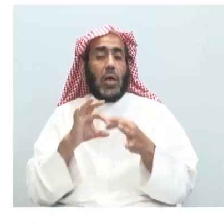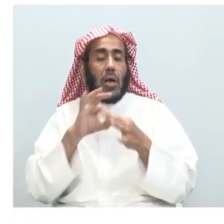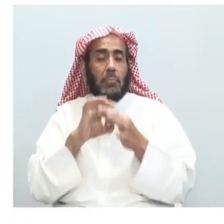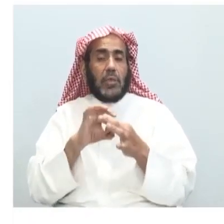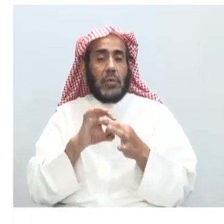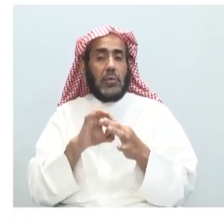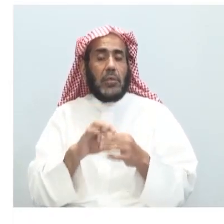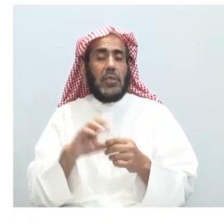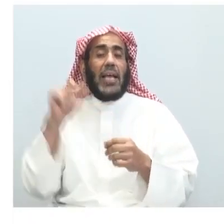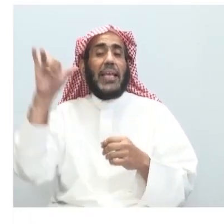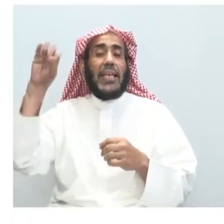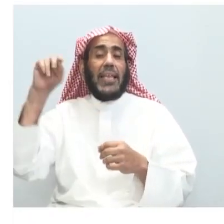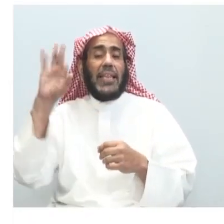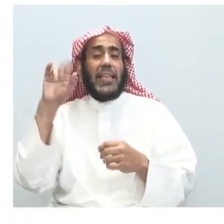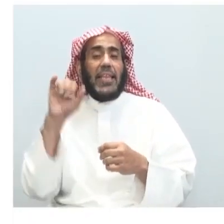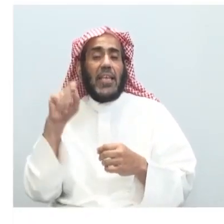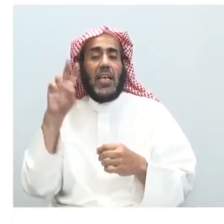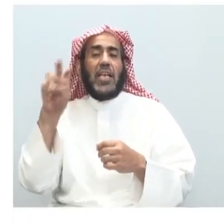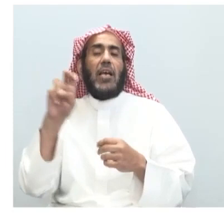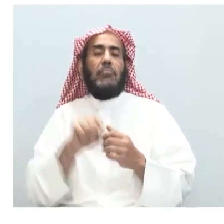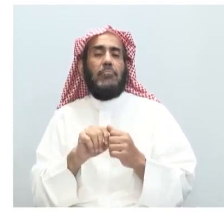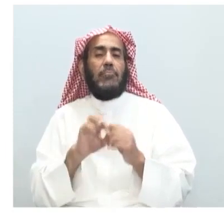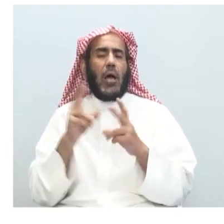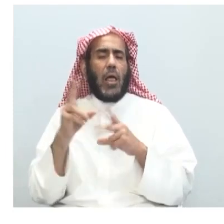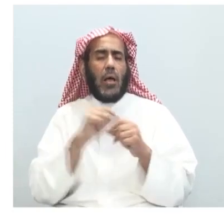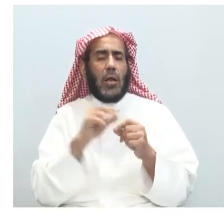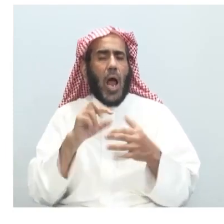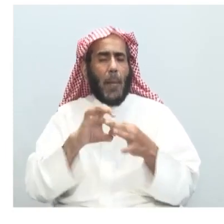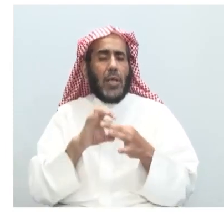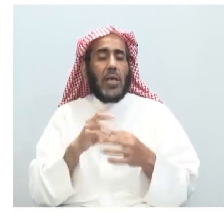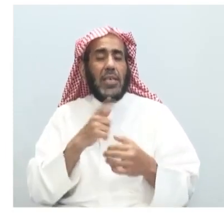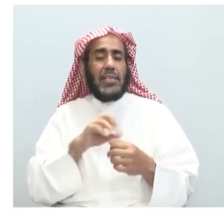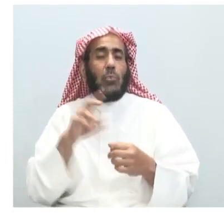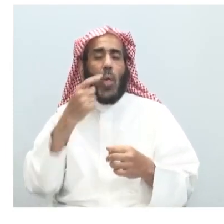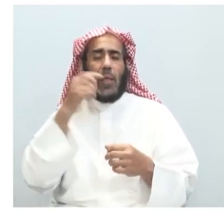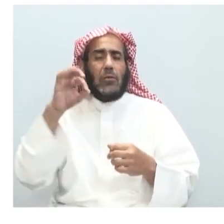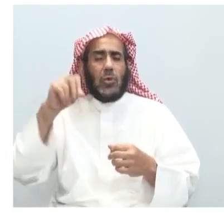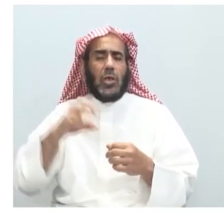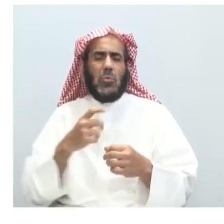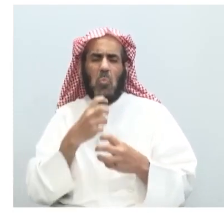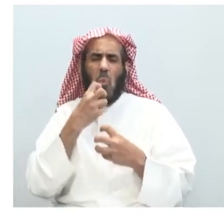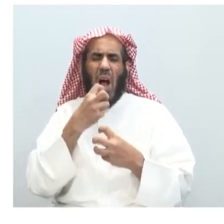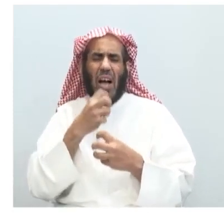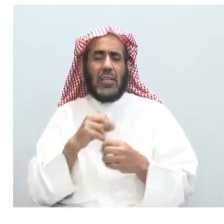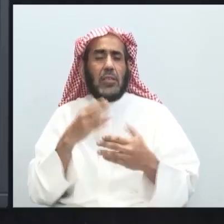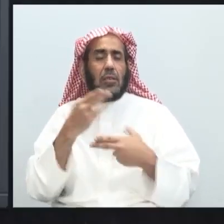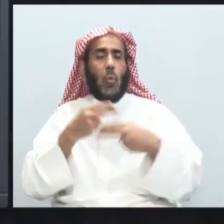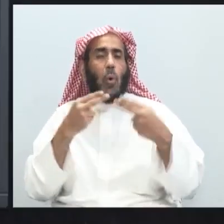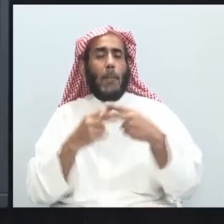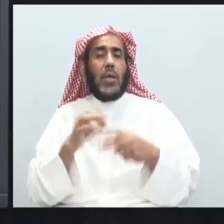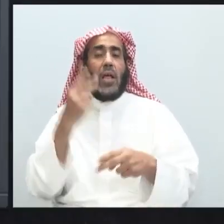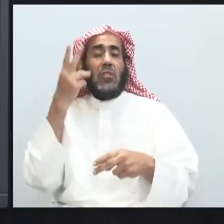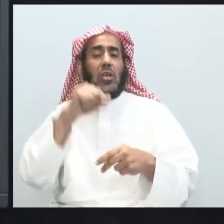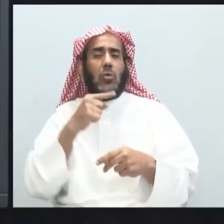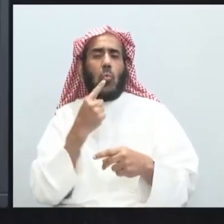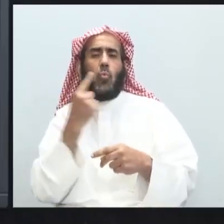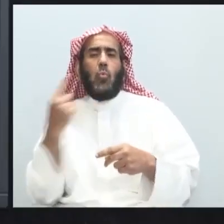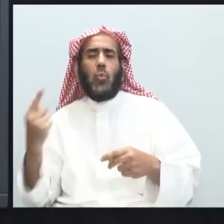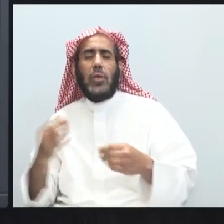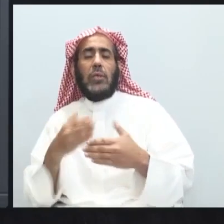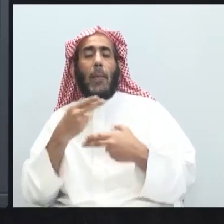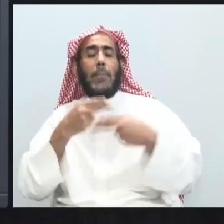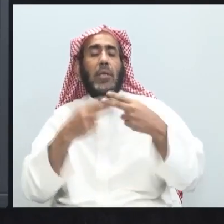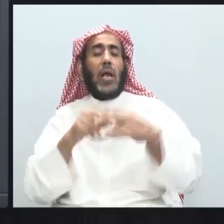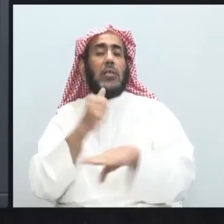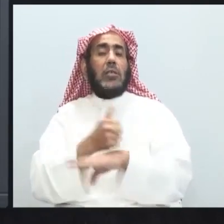رابطه ايثيريه ستكون رابطه ايثريه اذا اسمها سكريات معقده تتكون من 12 وحده بناء